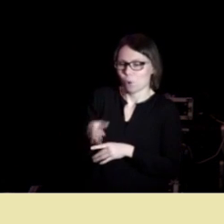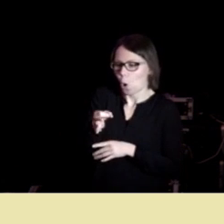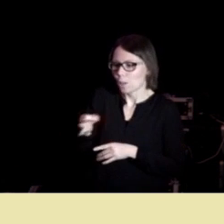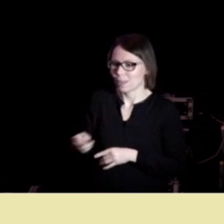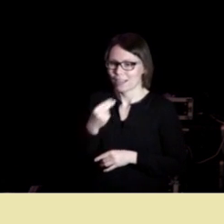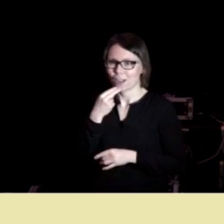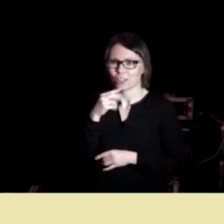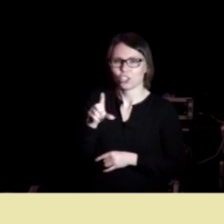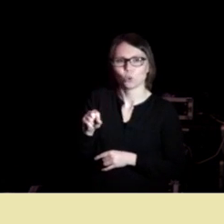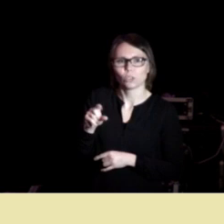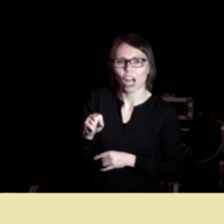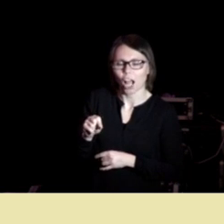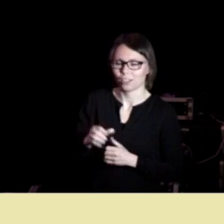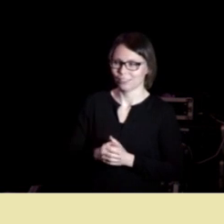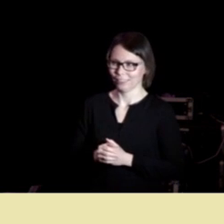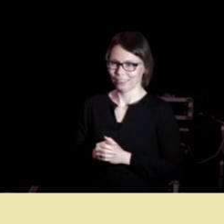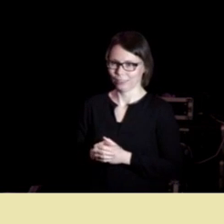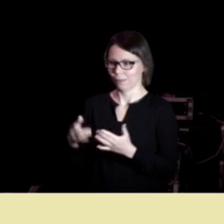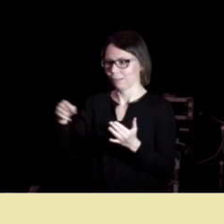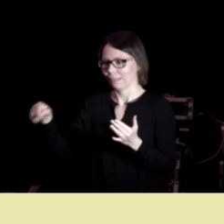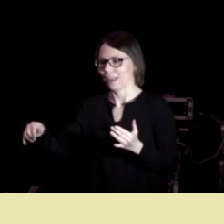noen holmer som de kaller for Sotra.